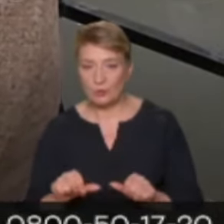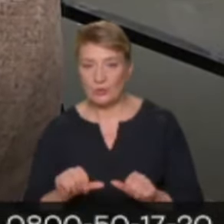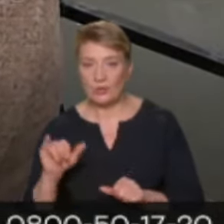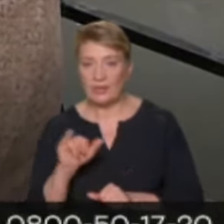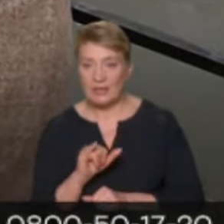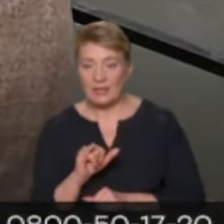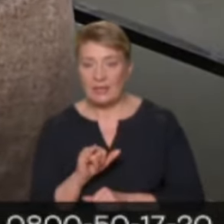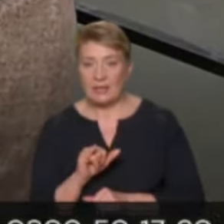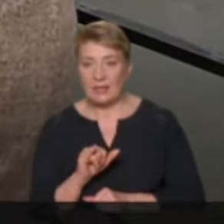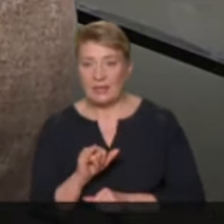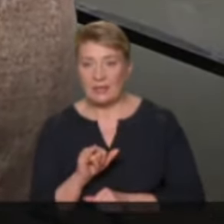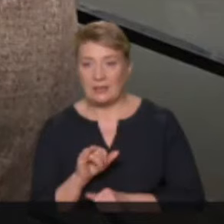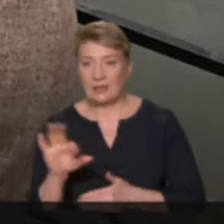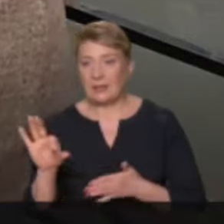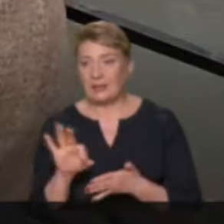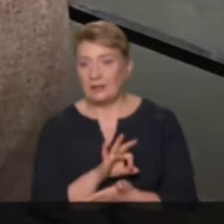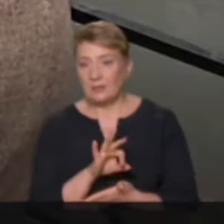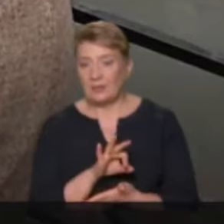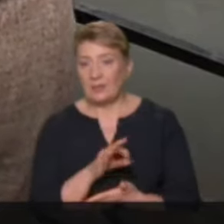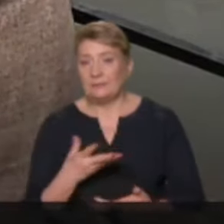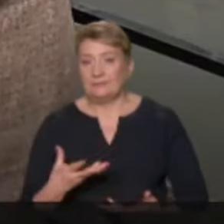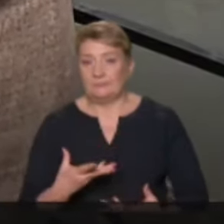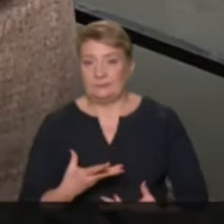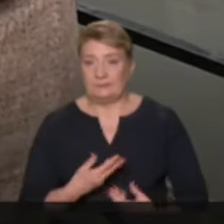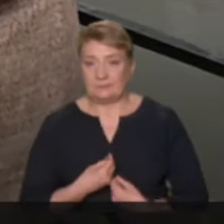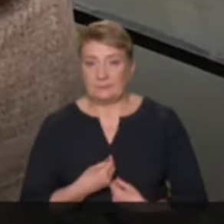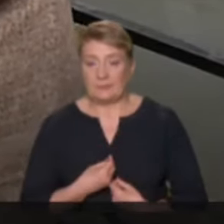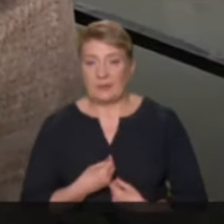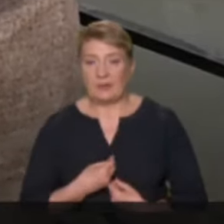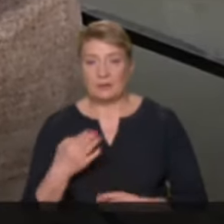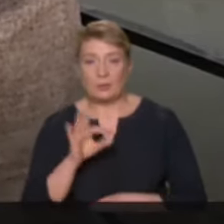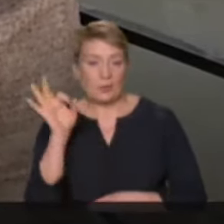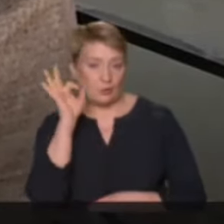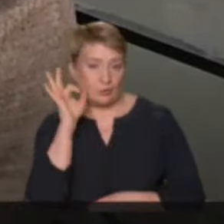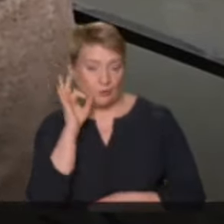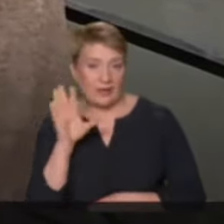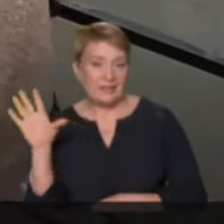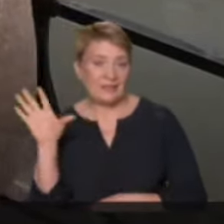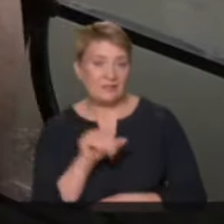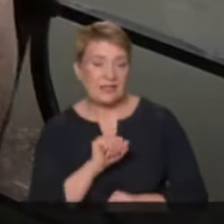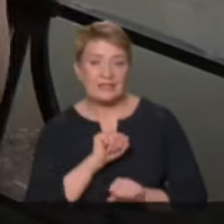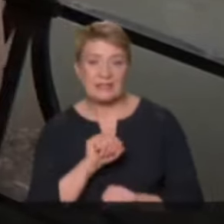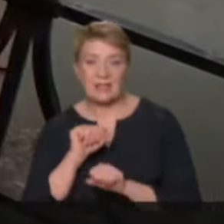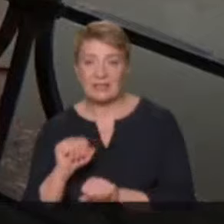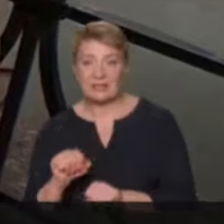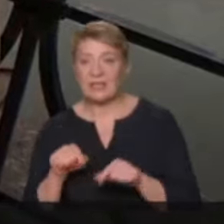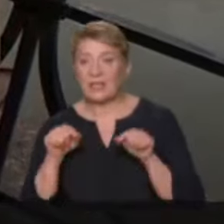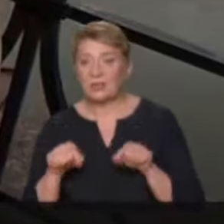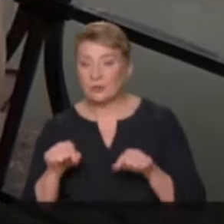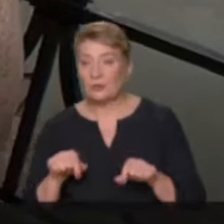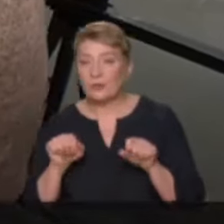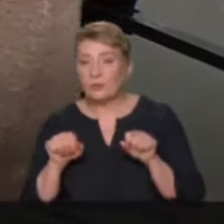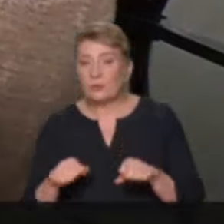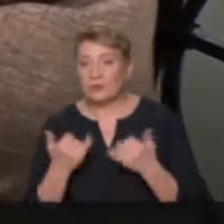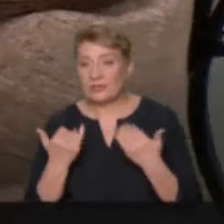мить затамували подих, для того, щоб вшанувати всіх наших захисників. І ви можете зараз